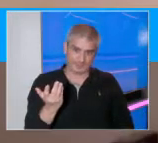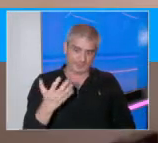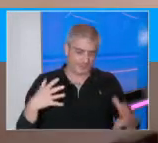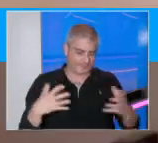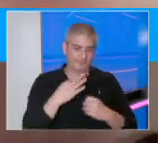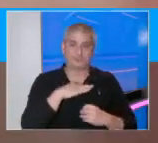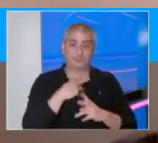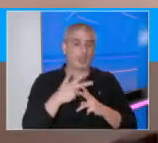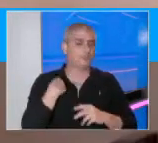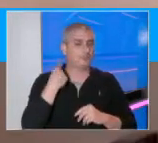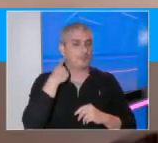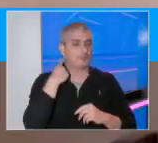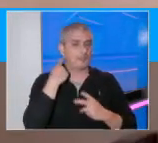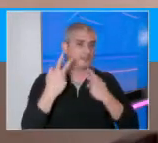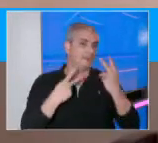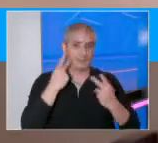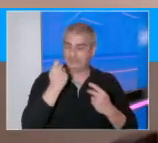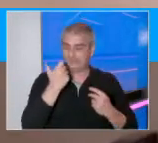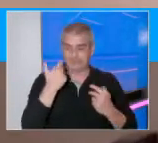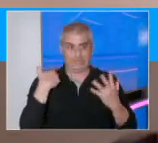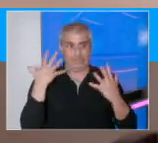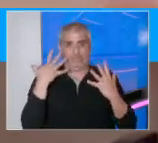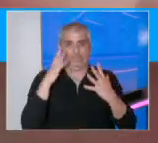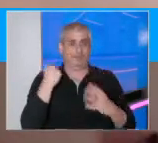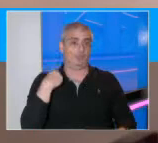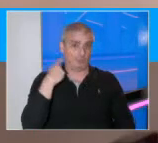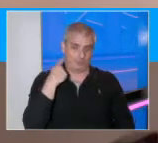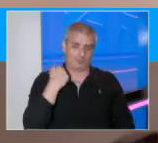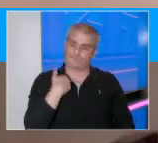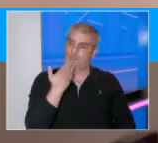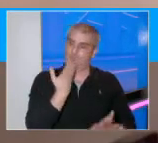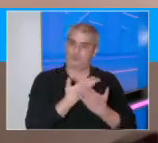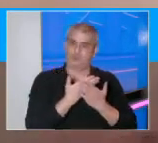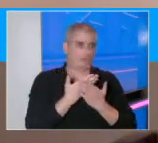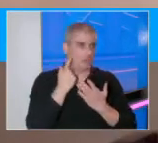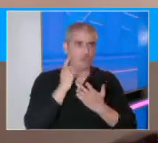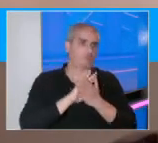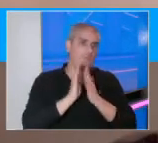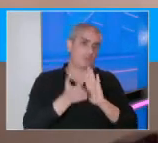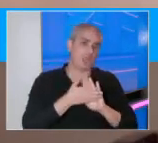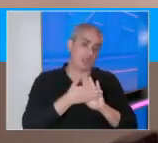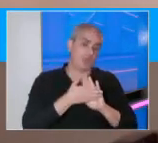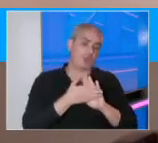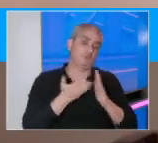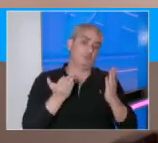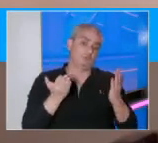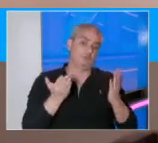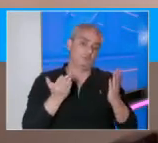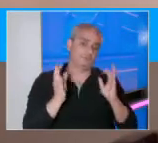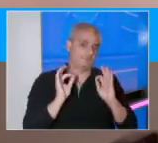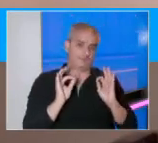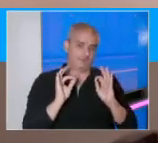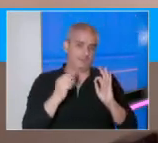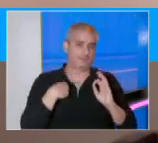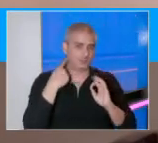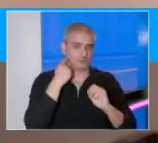בעצרת שלנו, אז רק שמעתי הדים, קצת נחרדתי ממה ששמעתי, אבל אני מודה שגם לא שמעתי את הכל, ובאמת אני